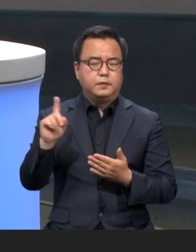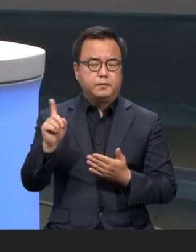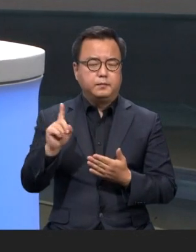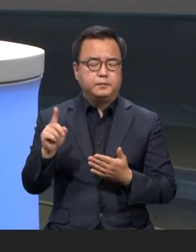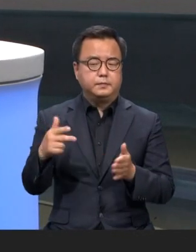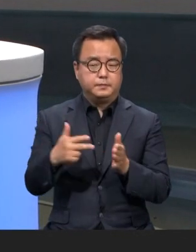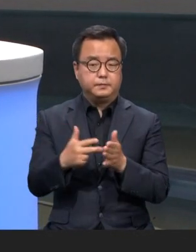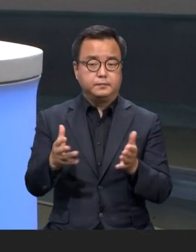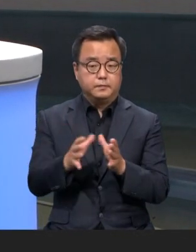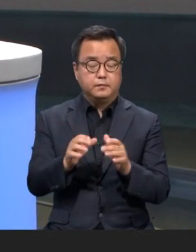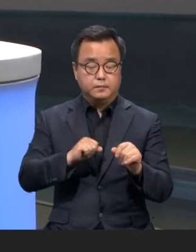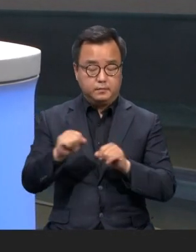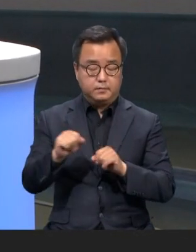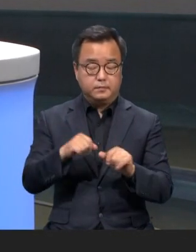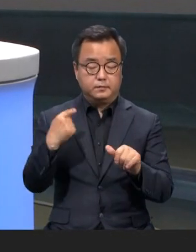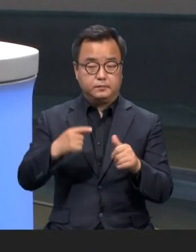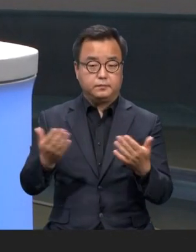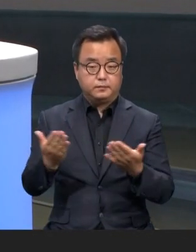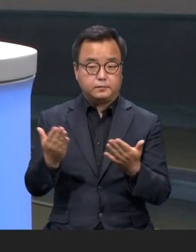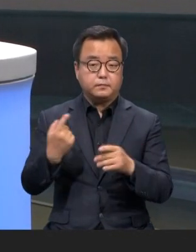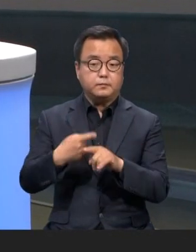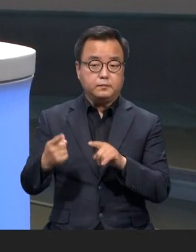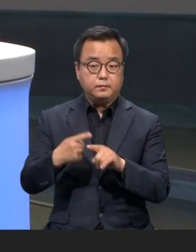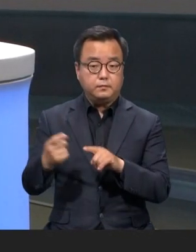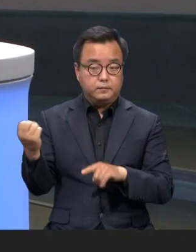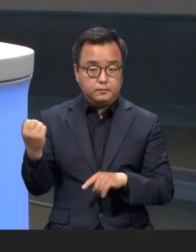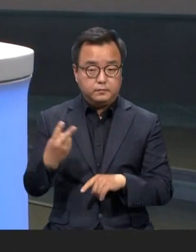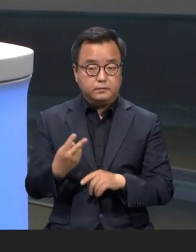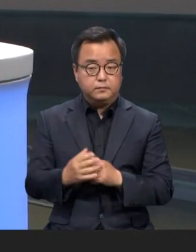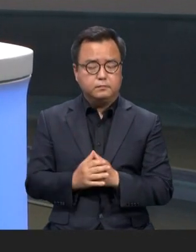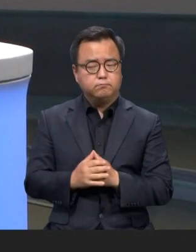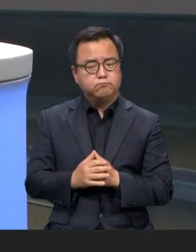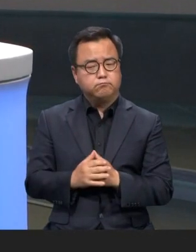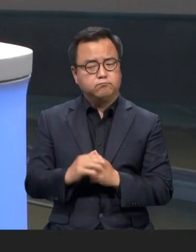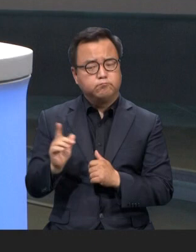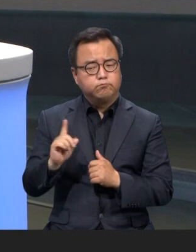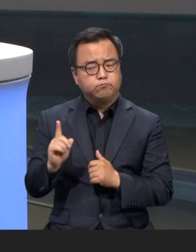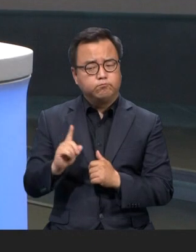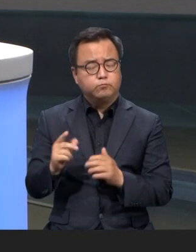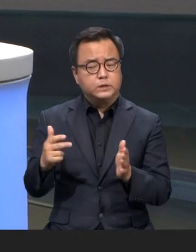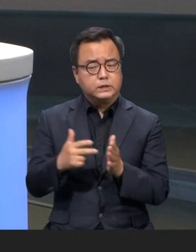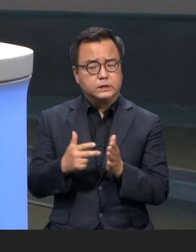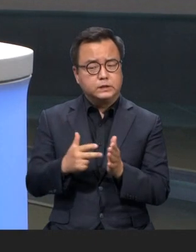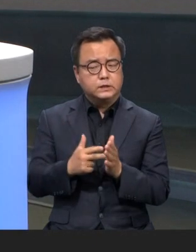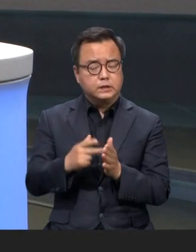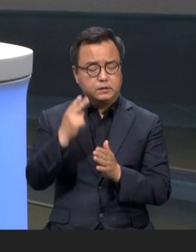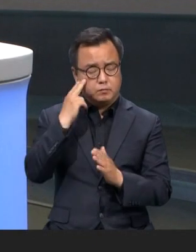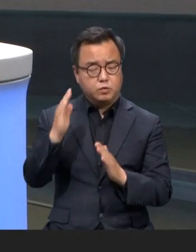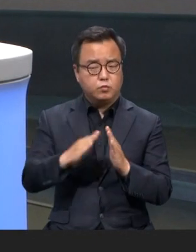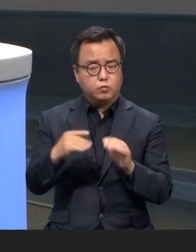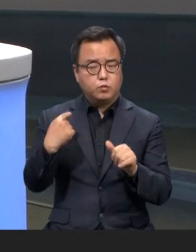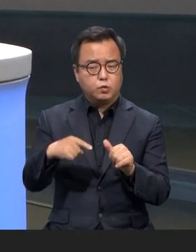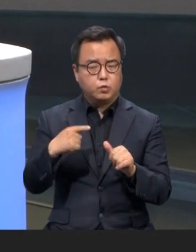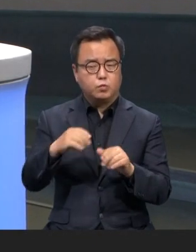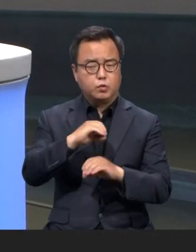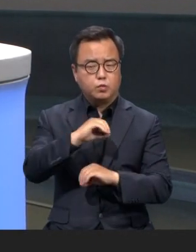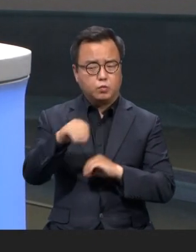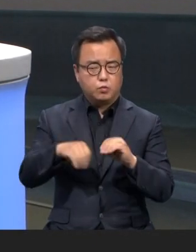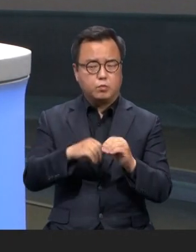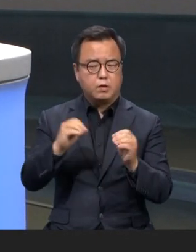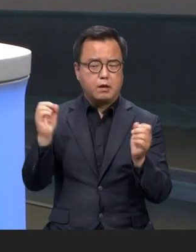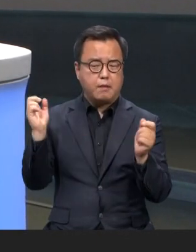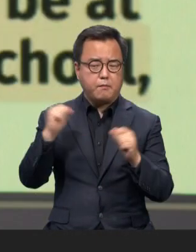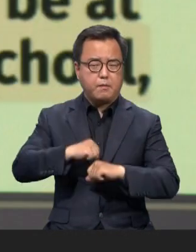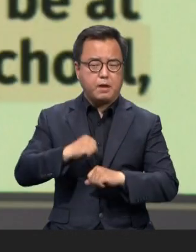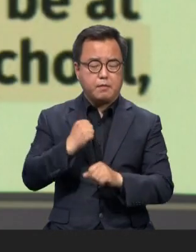벌여왔던 교육 사업에 대해서 다시 평가를 해 봤는데 어 근데 규칙 재단이 미국 공교육 을 들여 방 초 따라하는 평가 언락 네